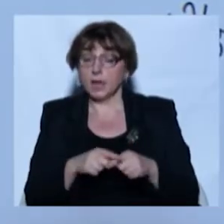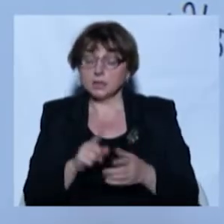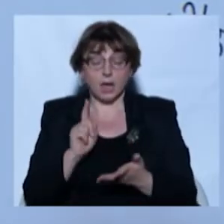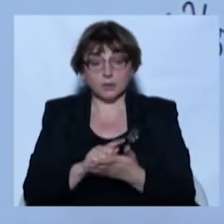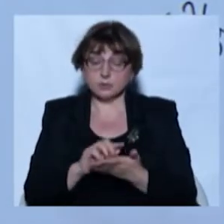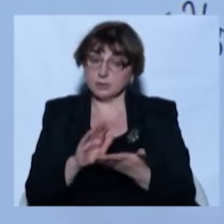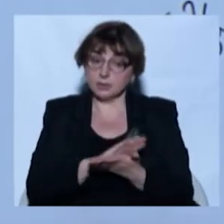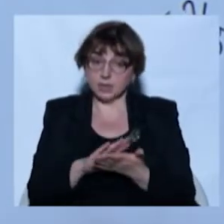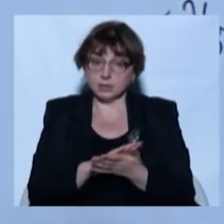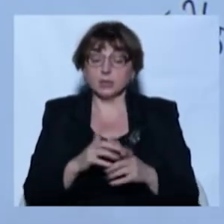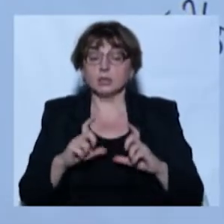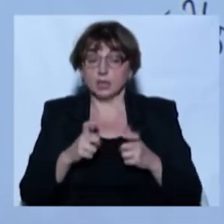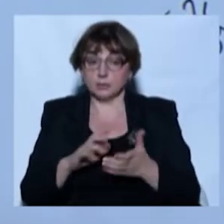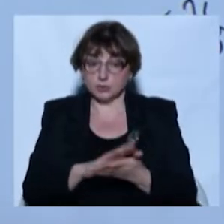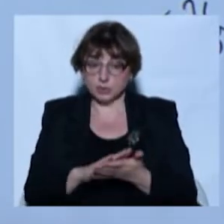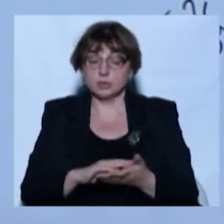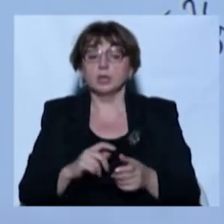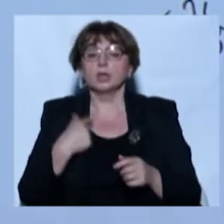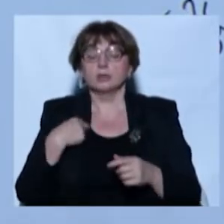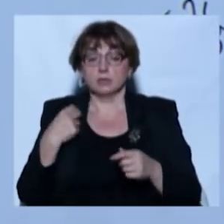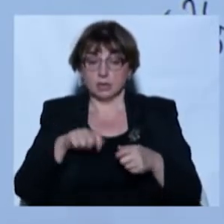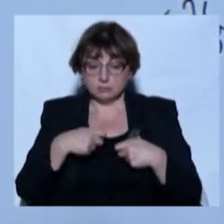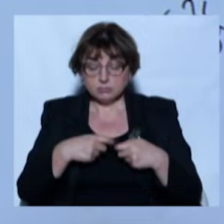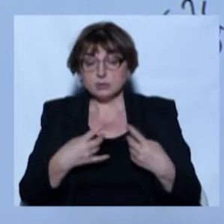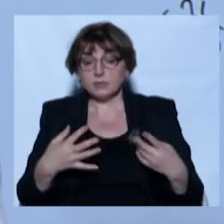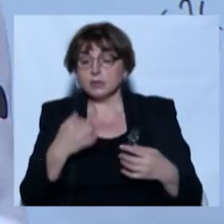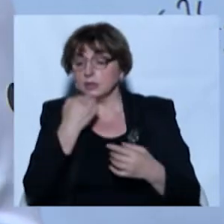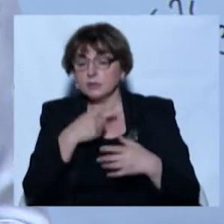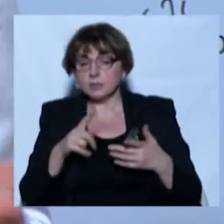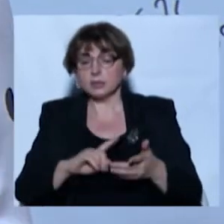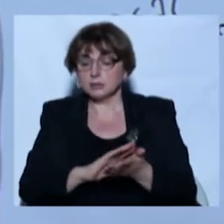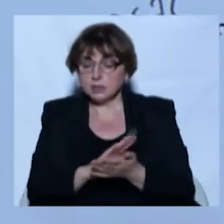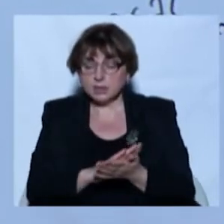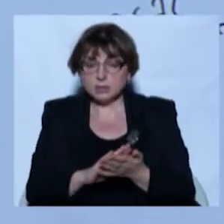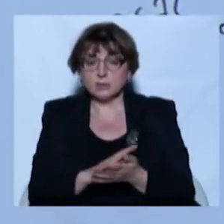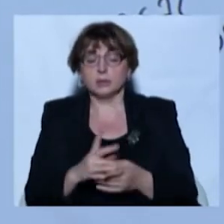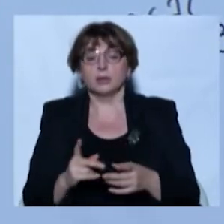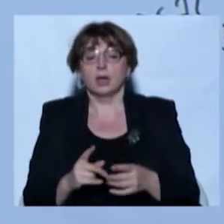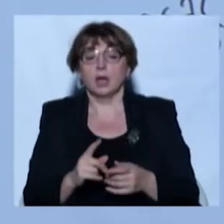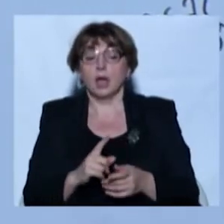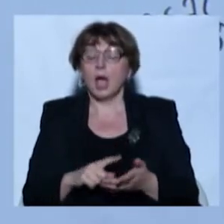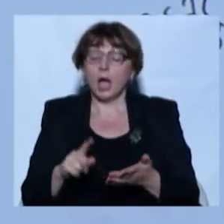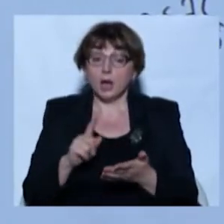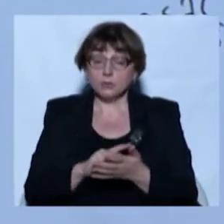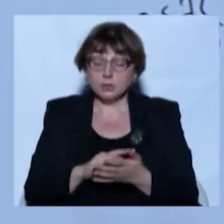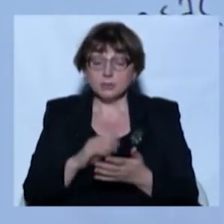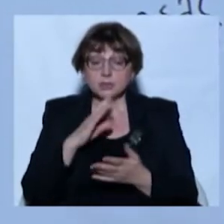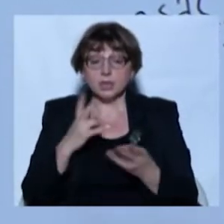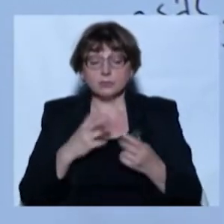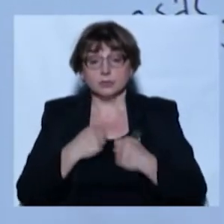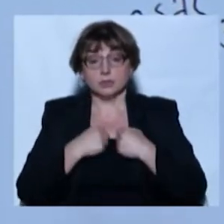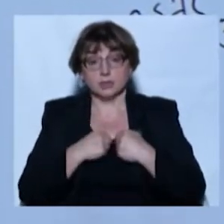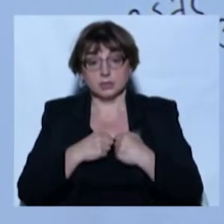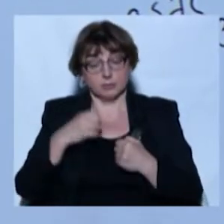გასარეცხად ჭურჭლის, სარეცხის, ამა თუ იმ პროდუქტის გასარეცხად. ასევე წყალი გვჭირდება აბაზანაში შხაპის